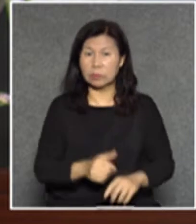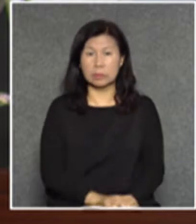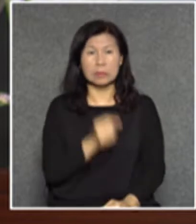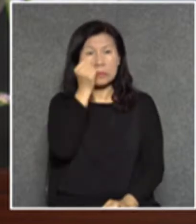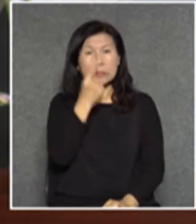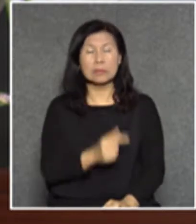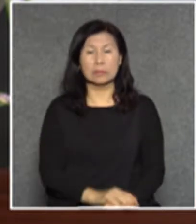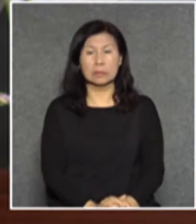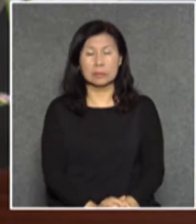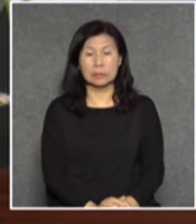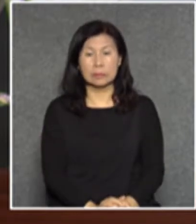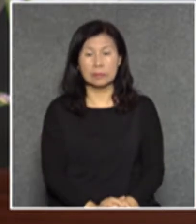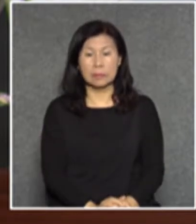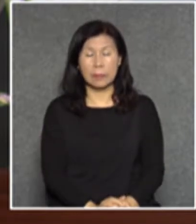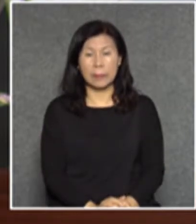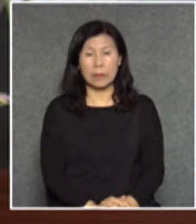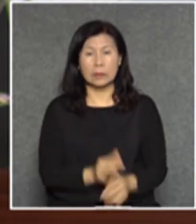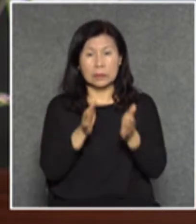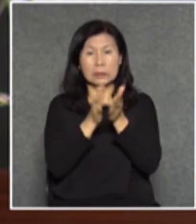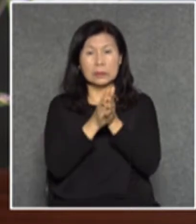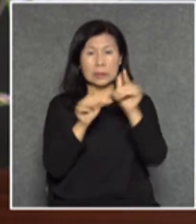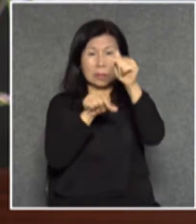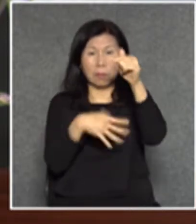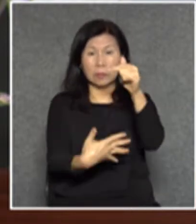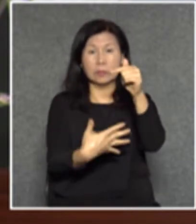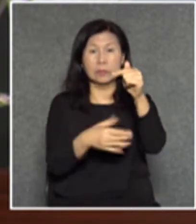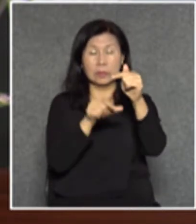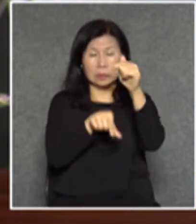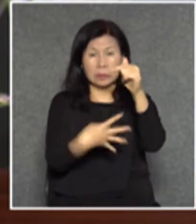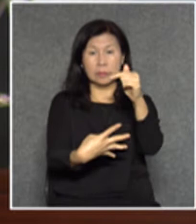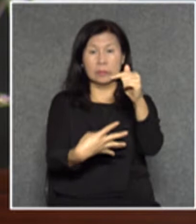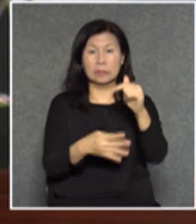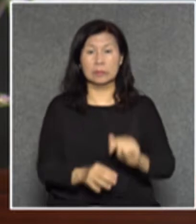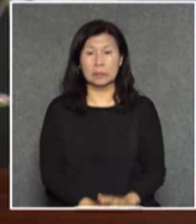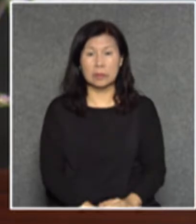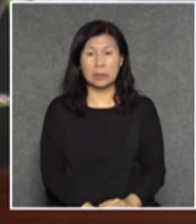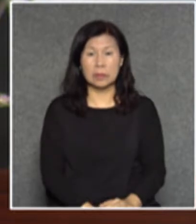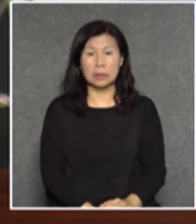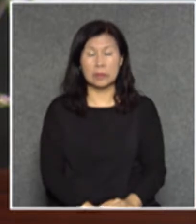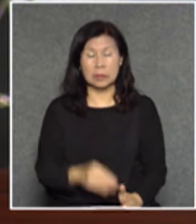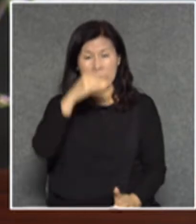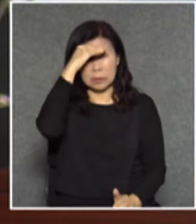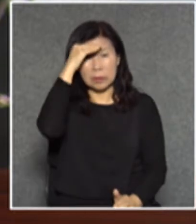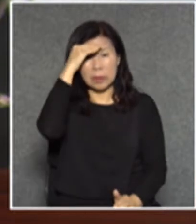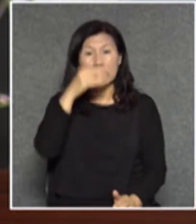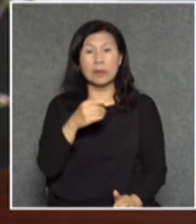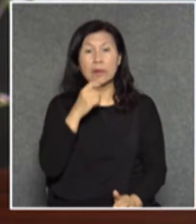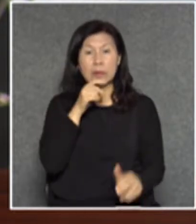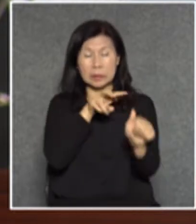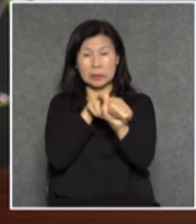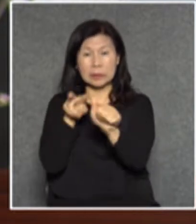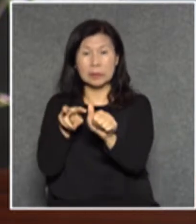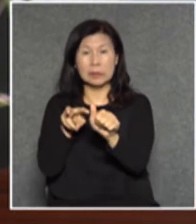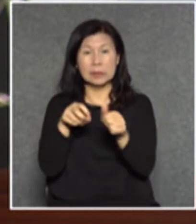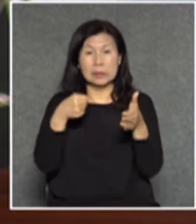哥，為什麼我不是讚那些10月5日、10月4日由警察去監護住由黑社會